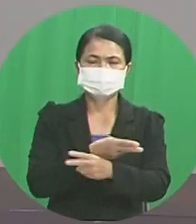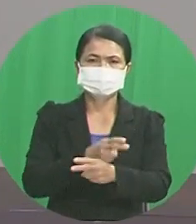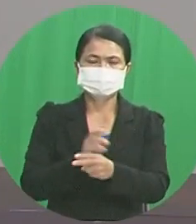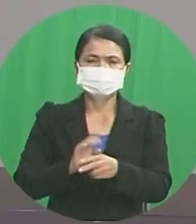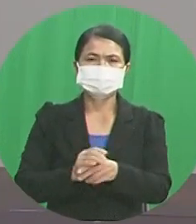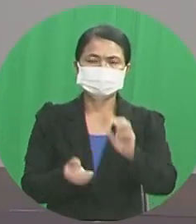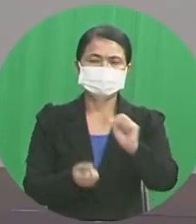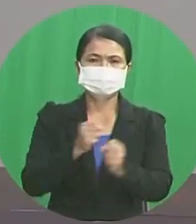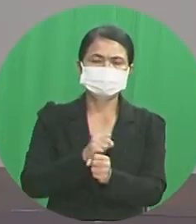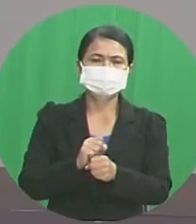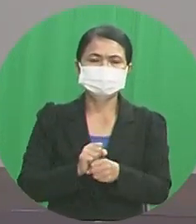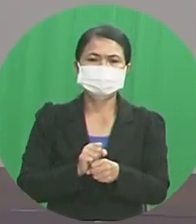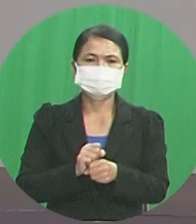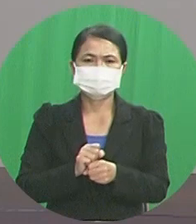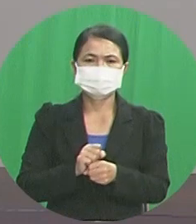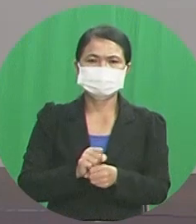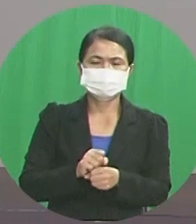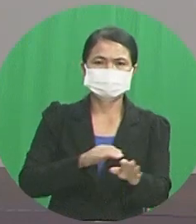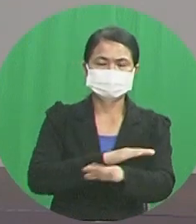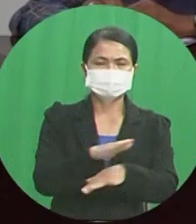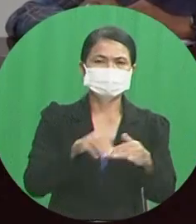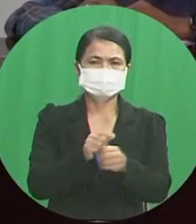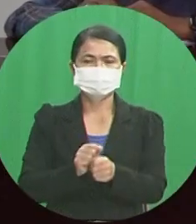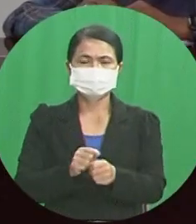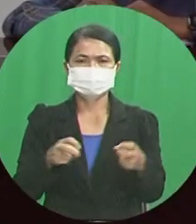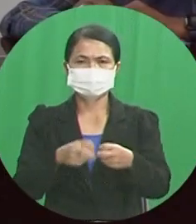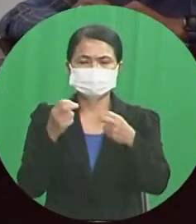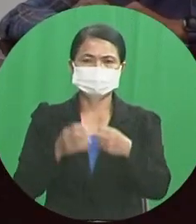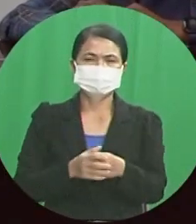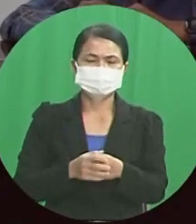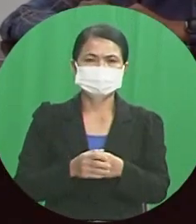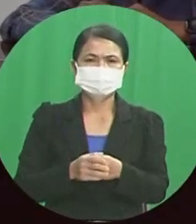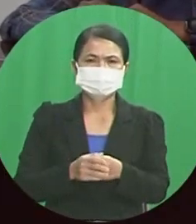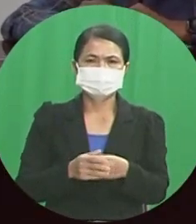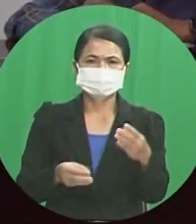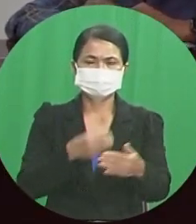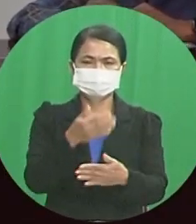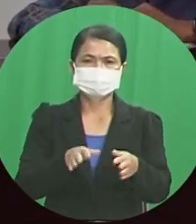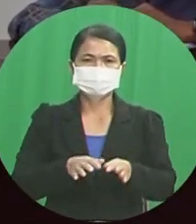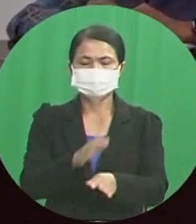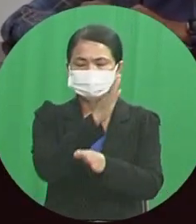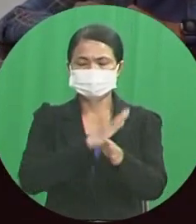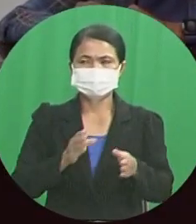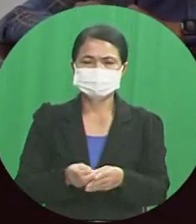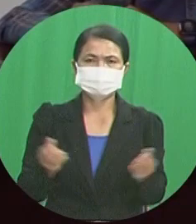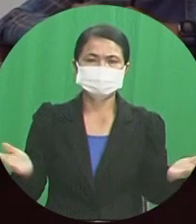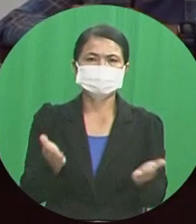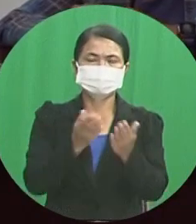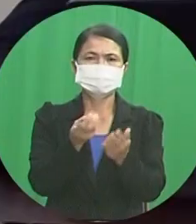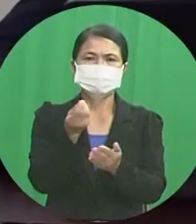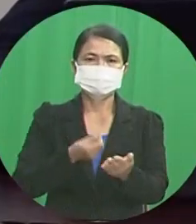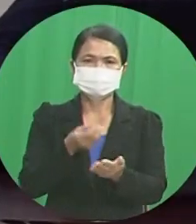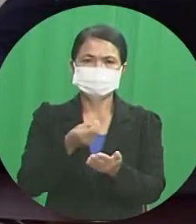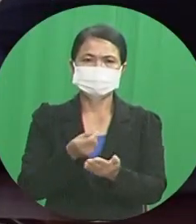កែច្នៃសត្វសត្វគិរដ្ឋានវារីវប្បកម្មប្រពលវប្បកម្មកសិកម្មដើម្បីលើកកម្ពស់ប្រាក់ចំណូល